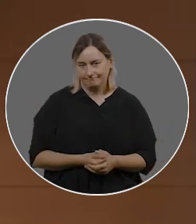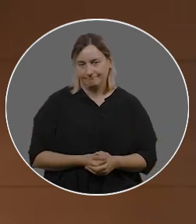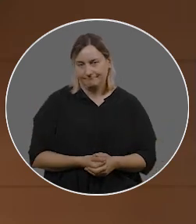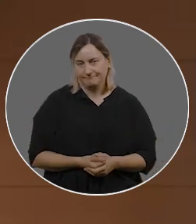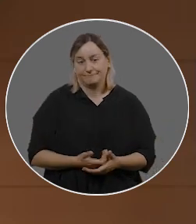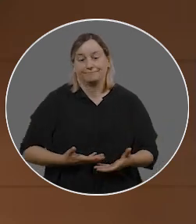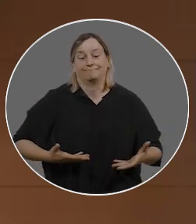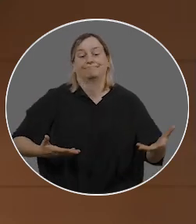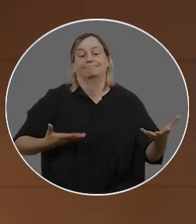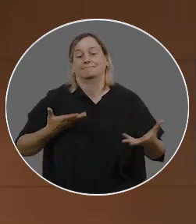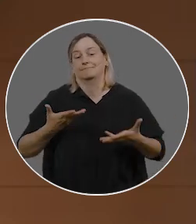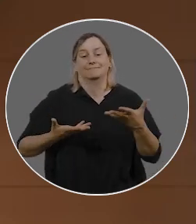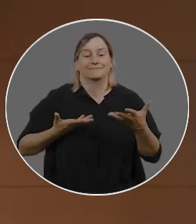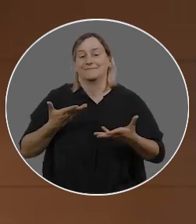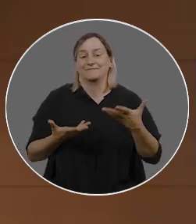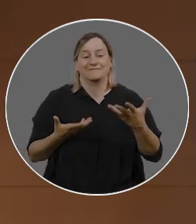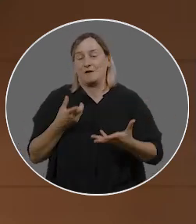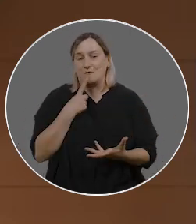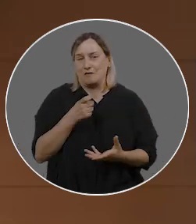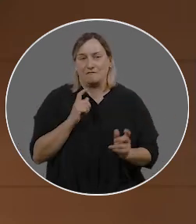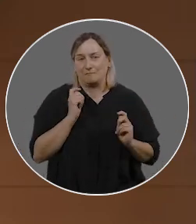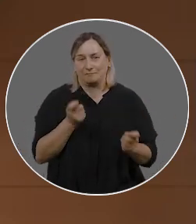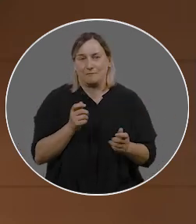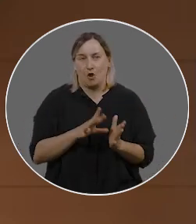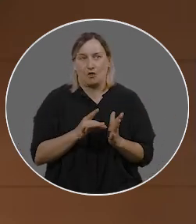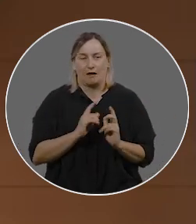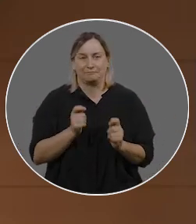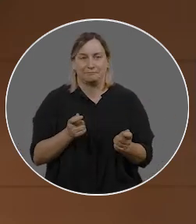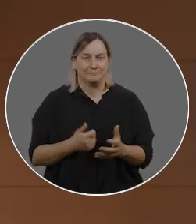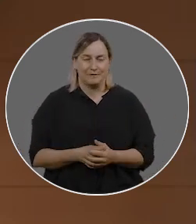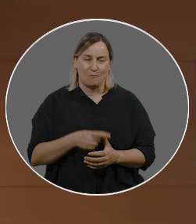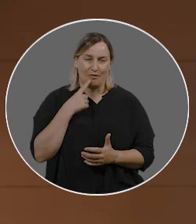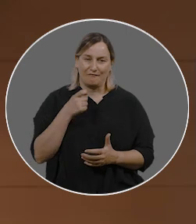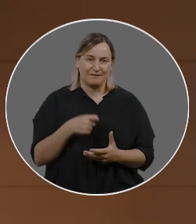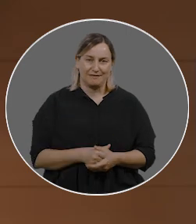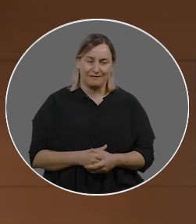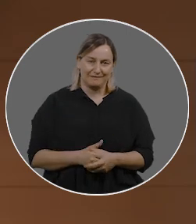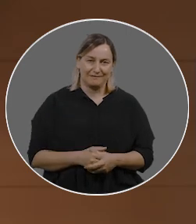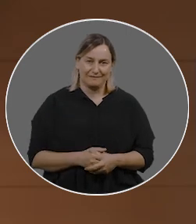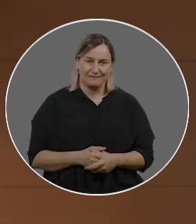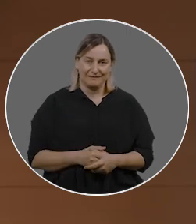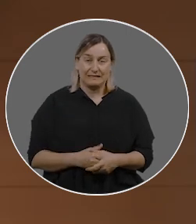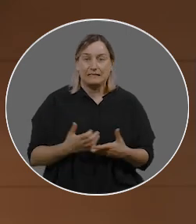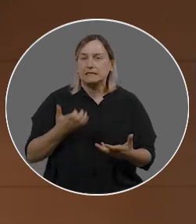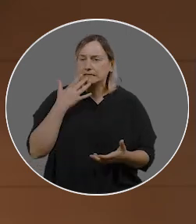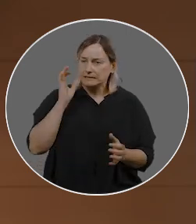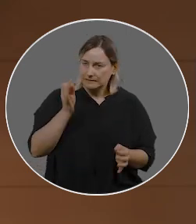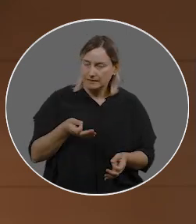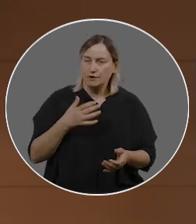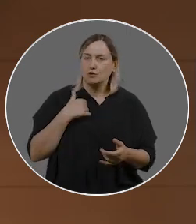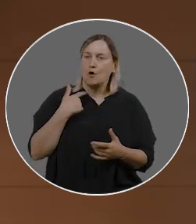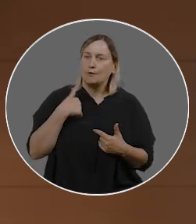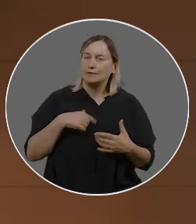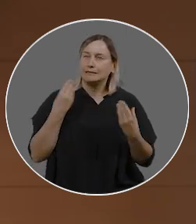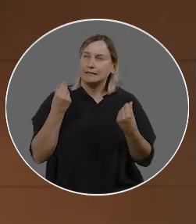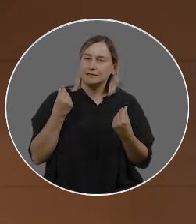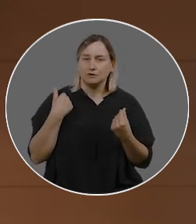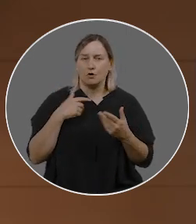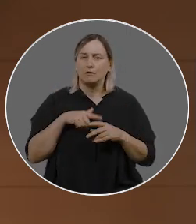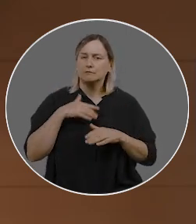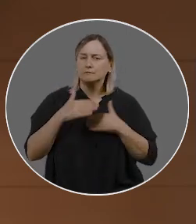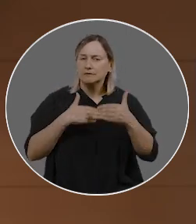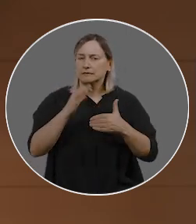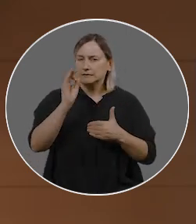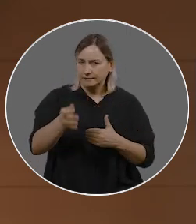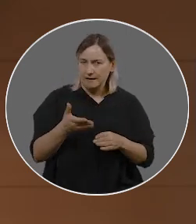Clar, llavors és molt difícil, clar, és molt difícil, perquè, és a dir, sí que és veritat que jo tinc la sensació que m'ha avançat molt,